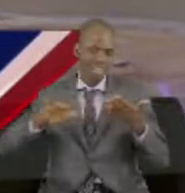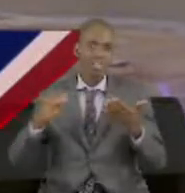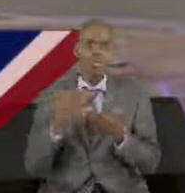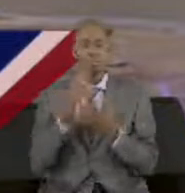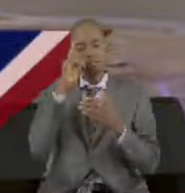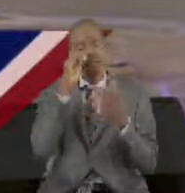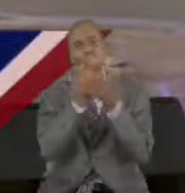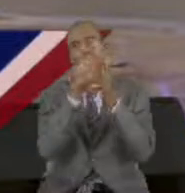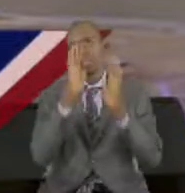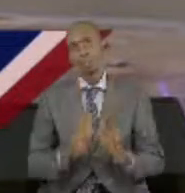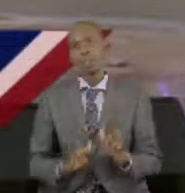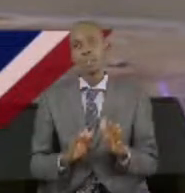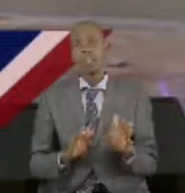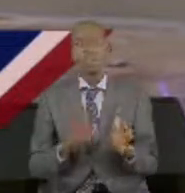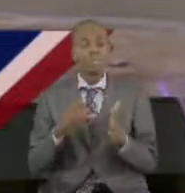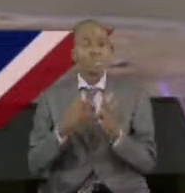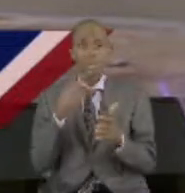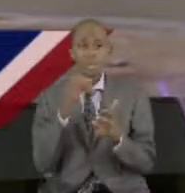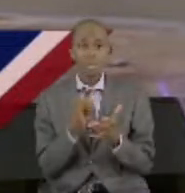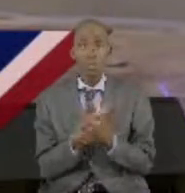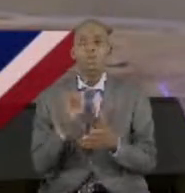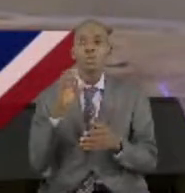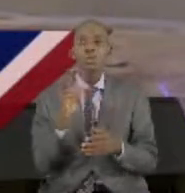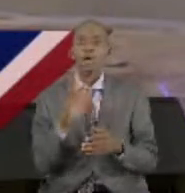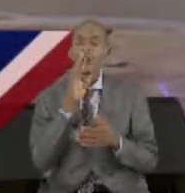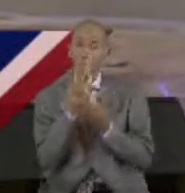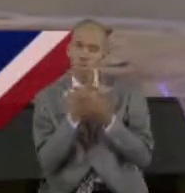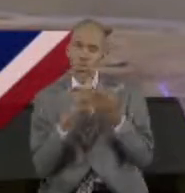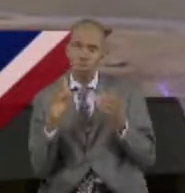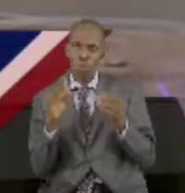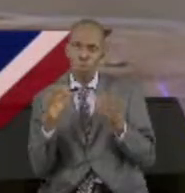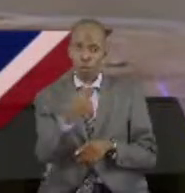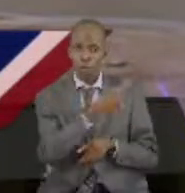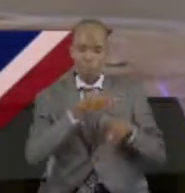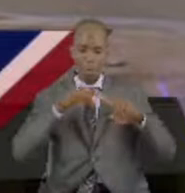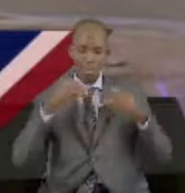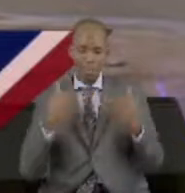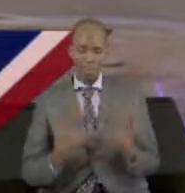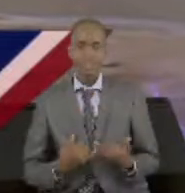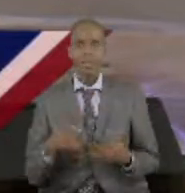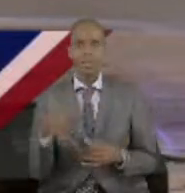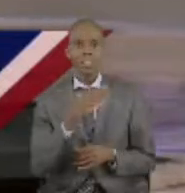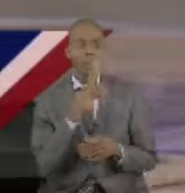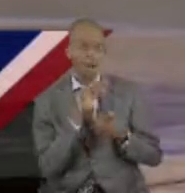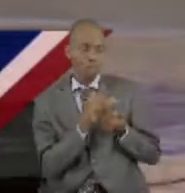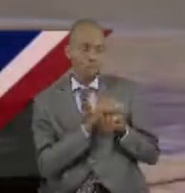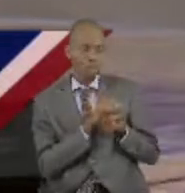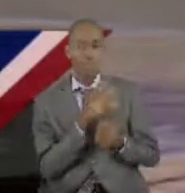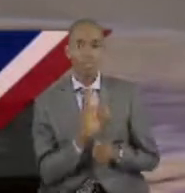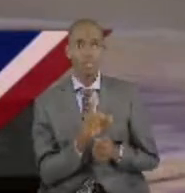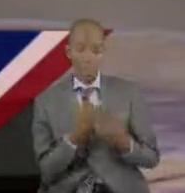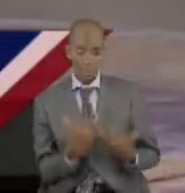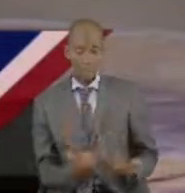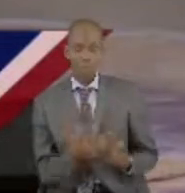nous lave et le purifient re edit alors certains étaient comme ça paraît vous maintenant vous étiez comme ça maintenant vous êtes là vais